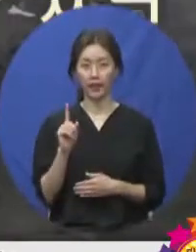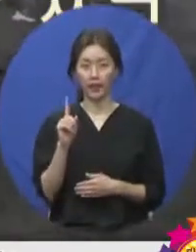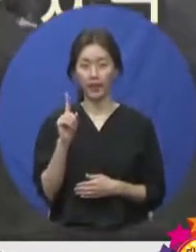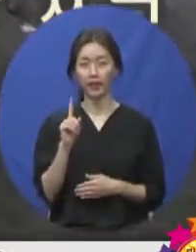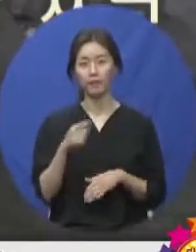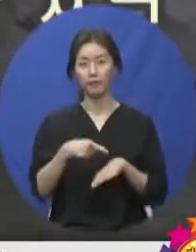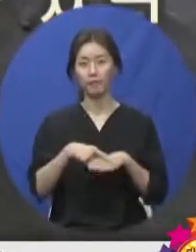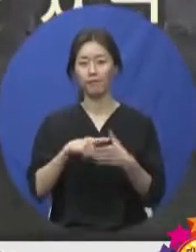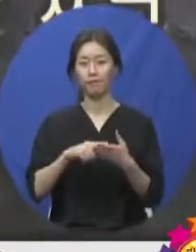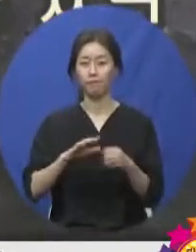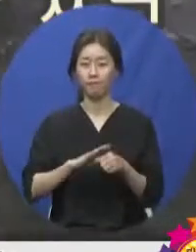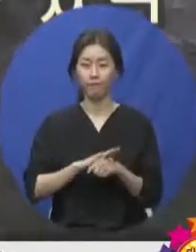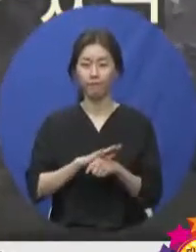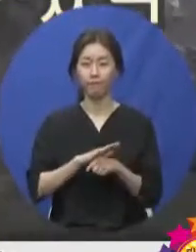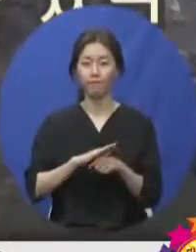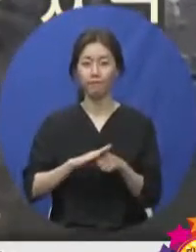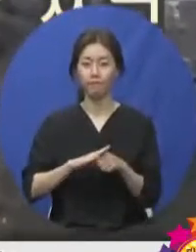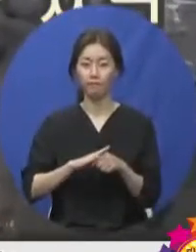한